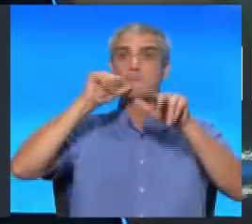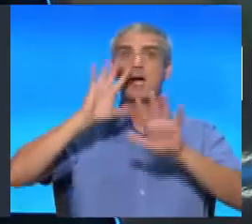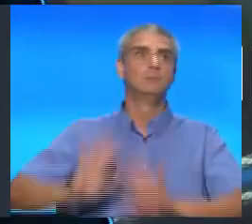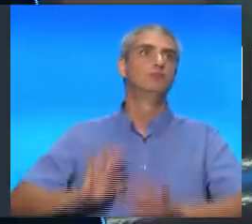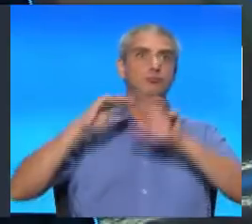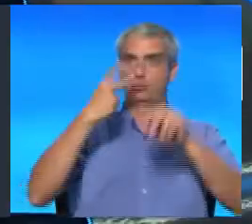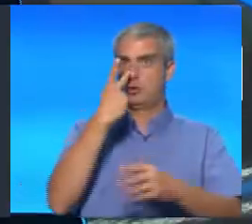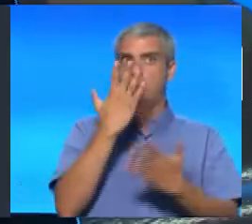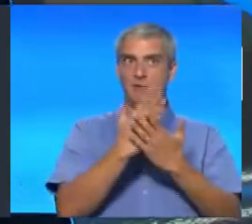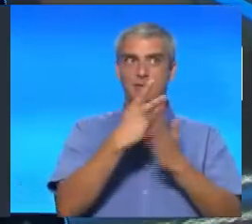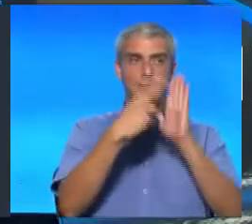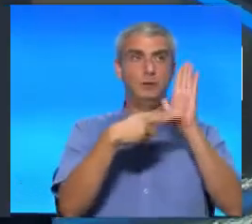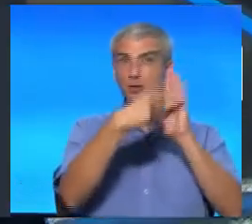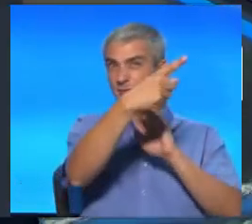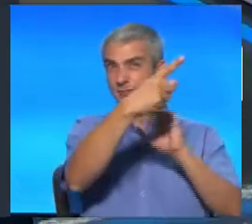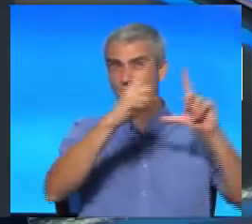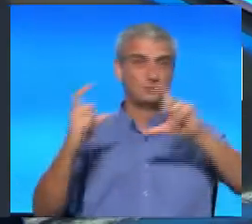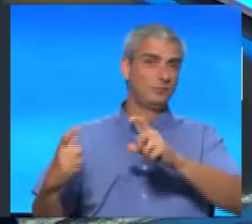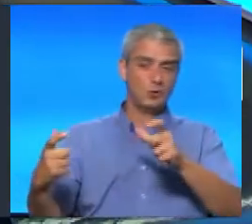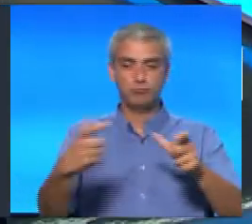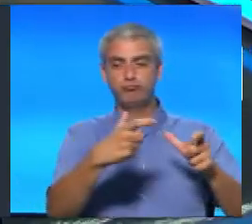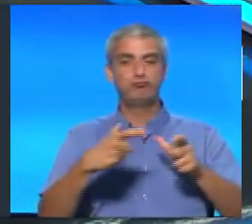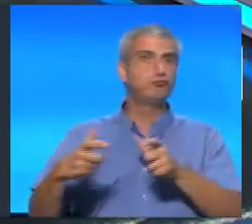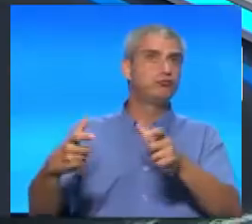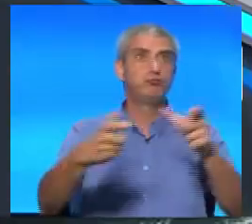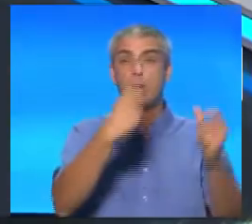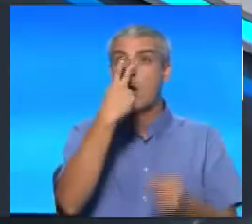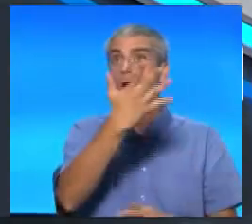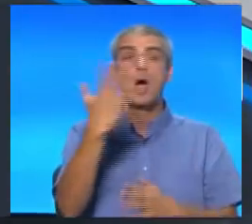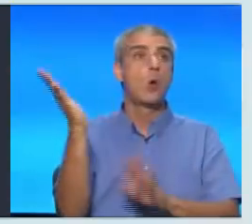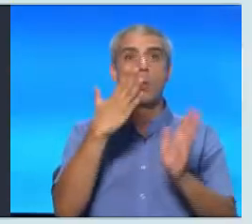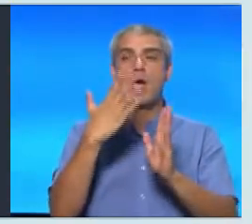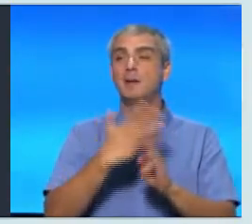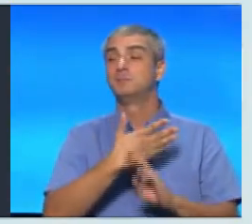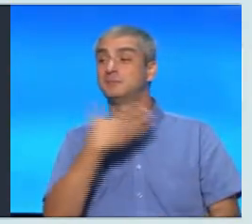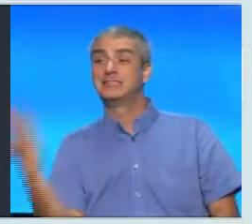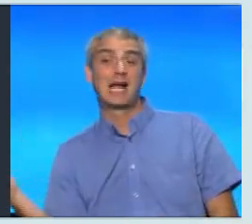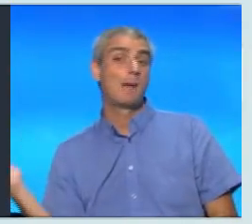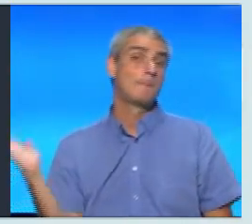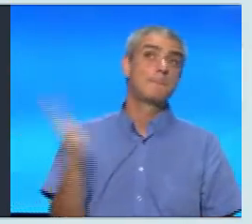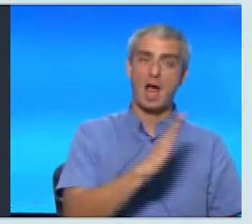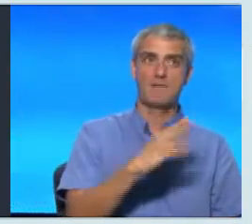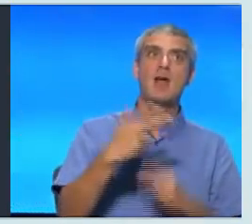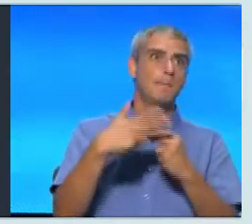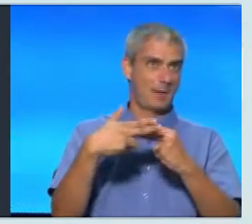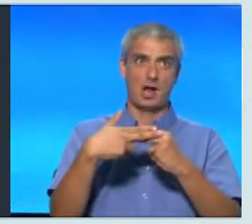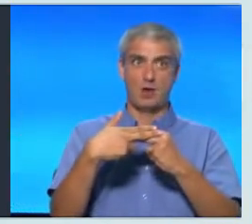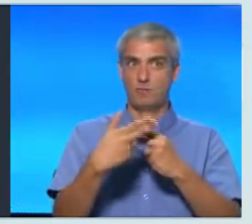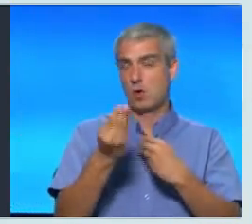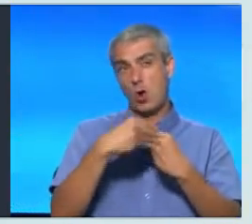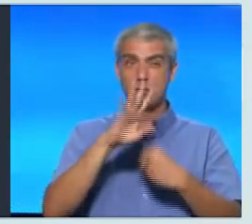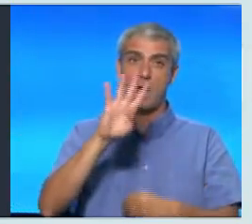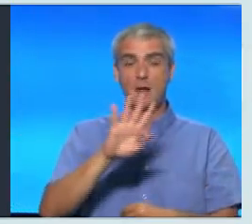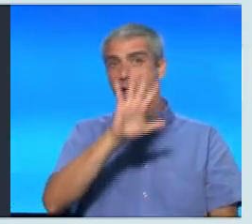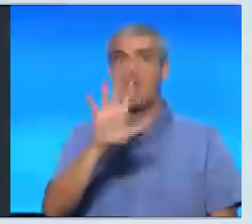היטב בתמונת הלוויין. אבל מה שיקרה עוד מעט, את רואה שהרוחות נעות ממזרח למערב. מה שיקרה עוד מעט, שזה לא ממש עוד מעט, זה עוד 4-5